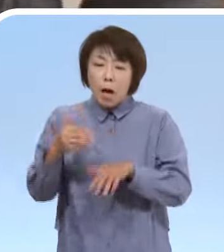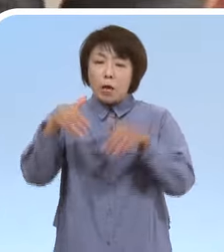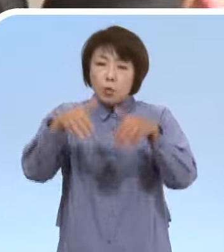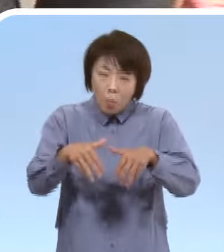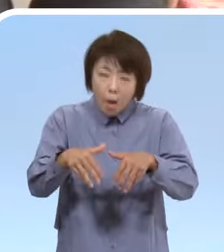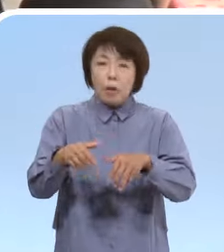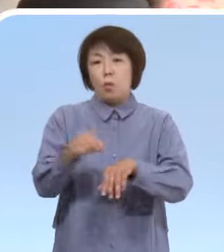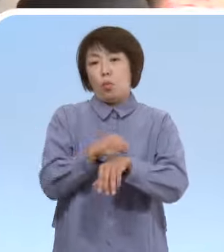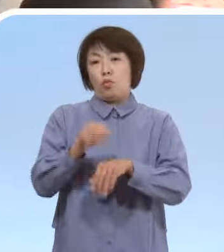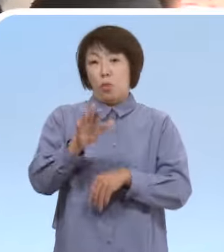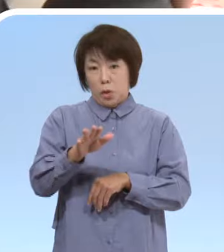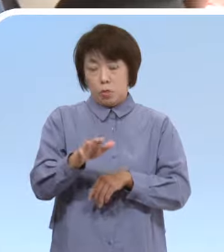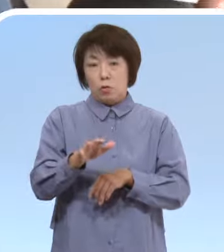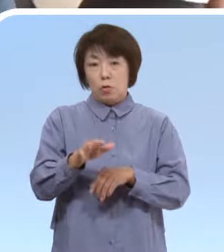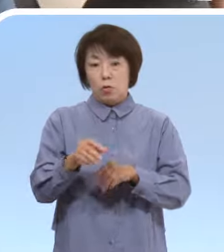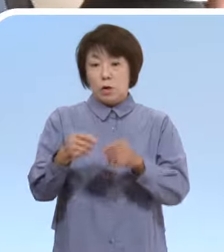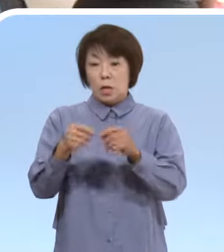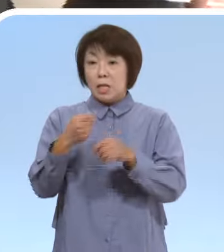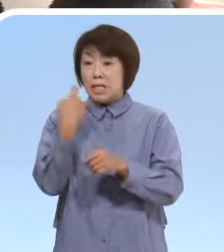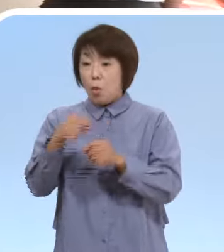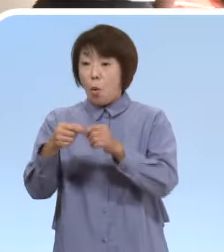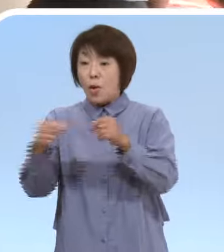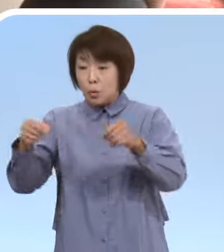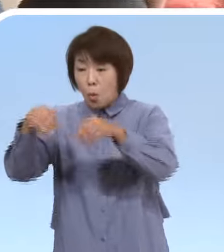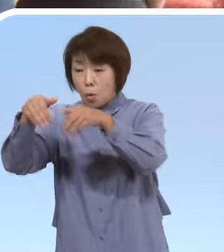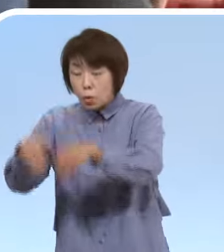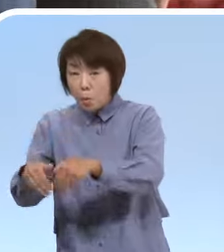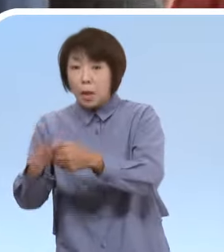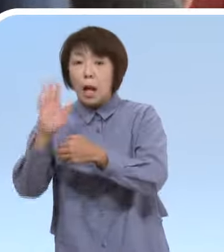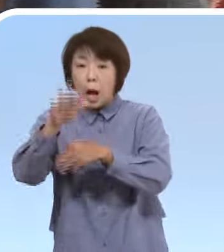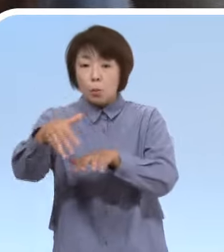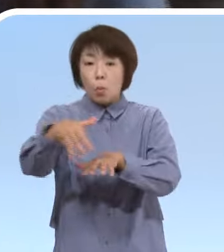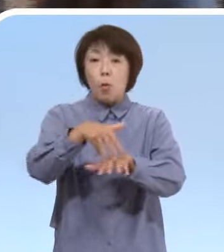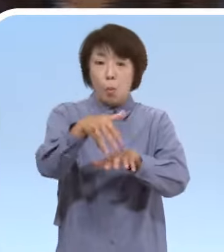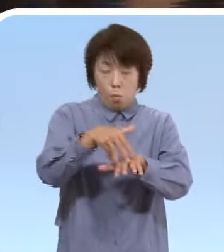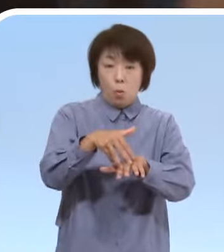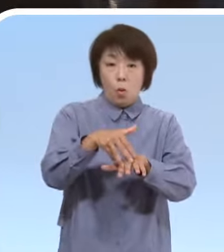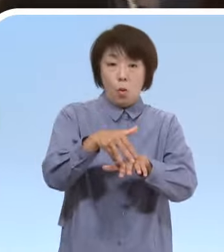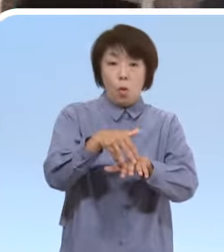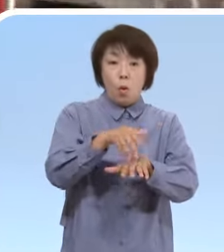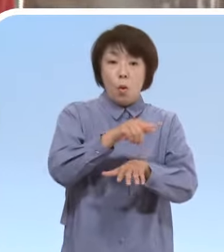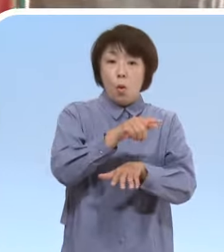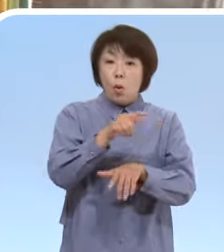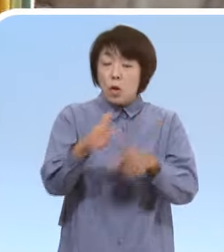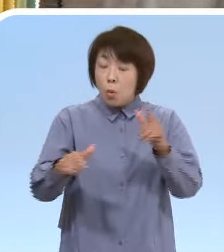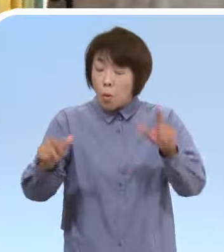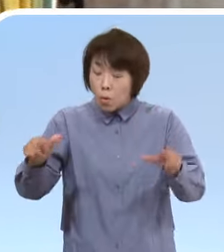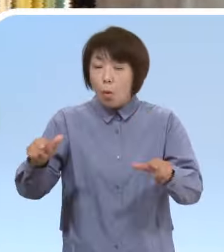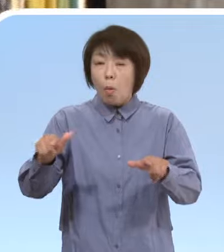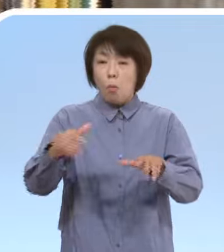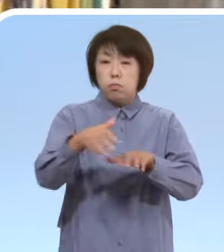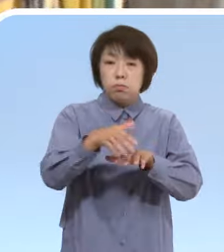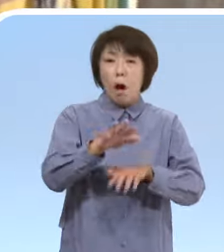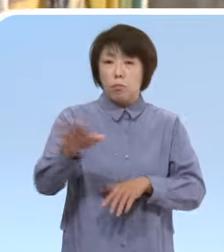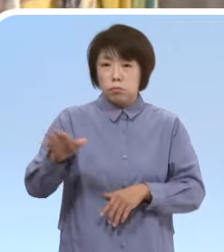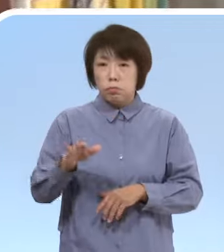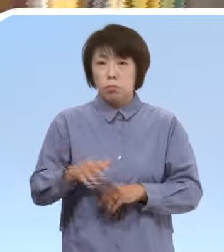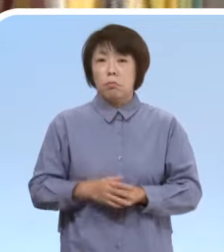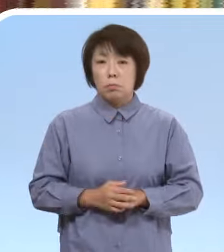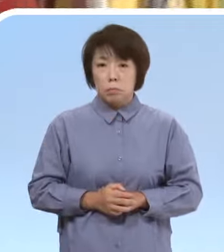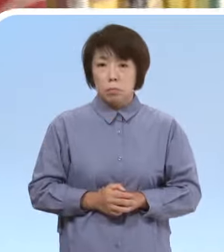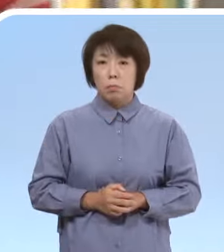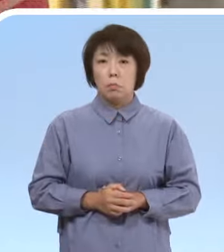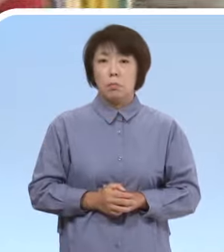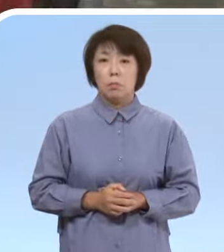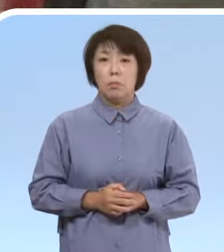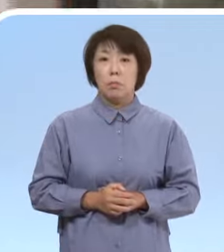ります。 あ、そうなんですね、 はい、糸で染めてから織るから、はい、こういういろんな柄を織りながら作っていけるというのが特